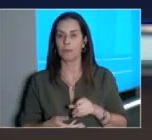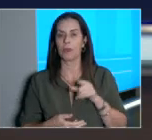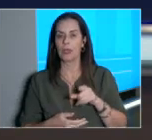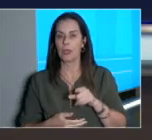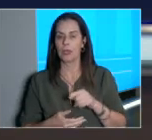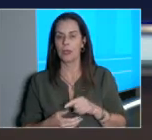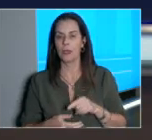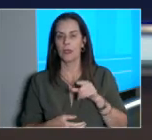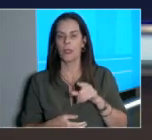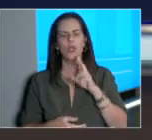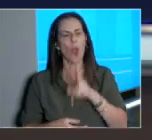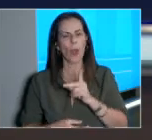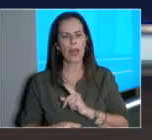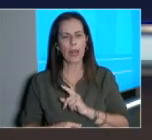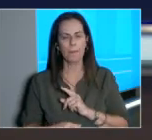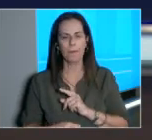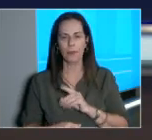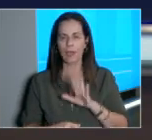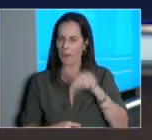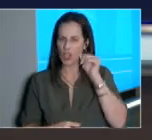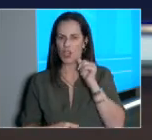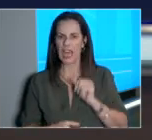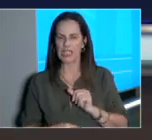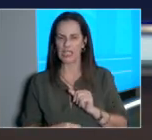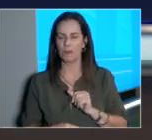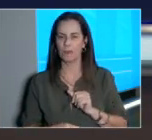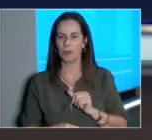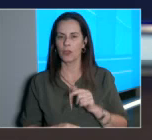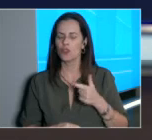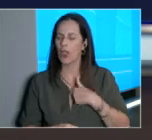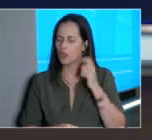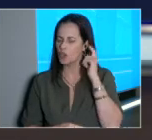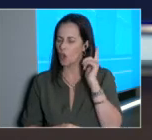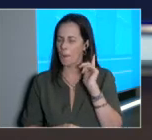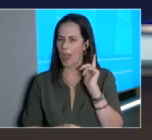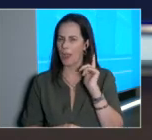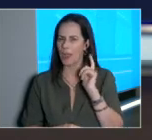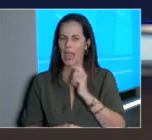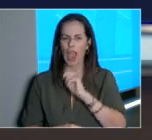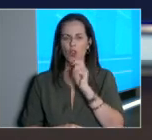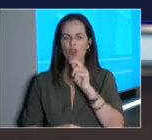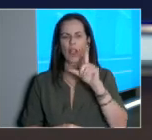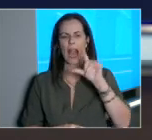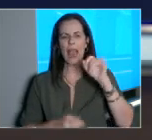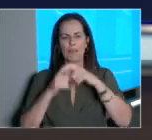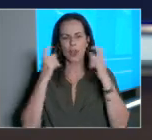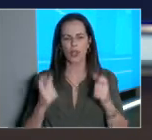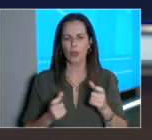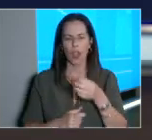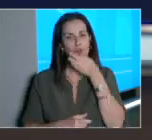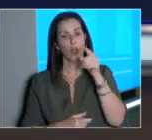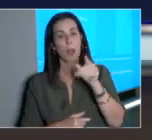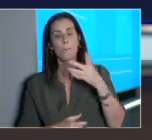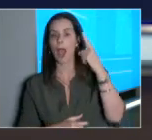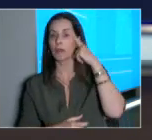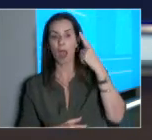הם יסדו את זה. יורקת להם בפרצוף, וגם לאשכנזים. כשאני שומע רעיונות של אורלי לוי בתקשורת, ושואלים אותה,